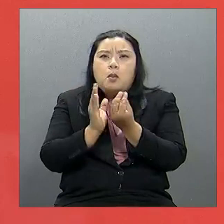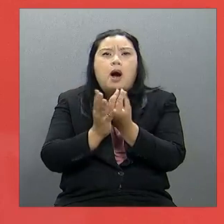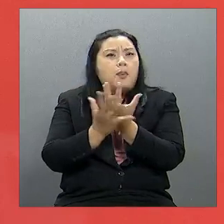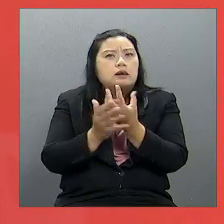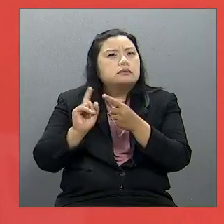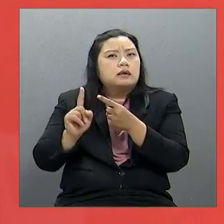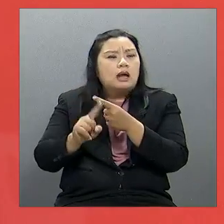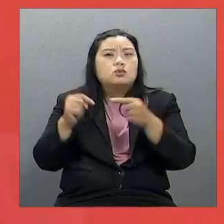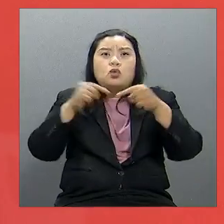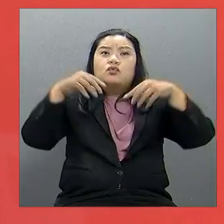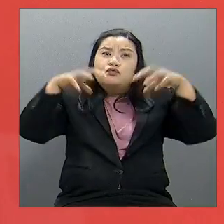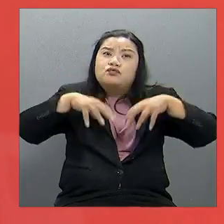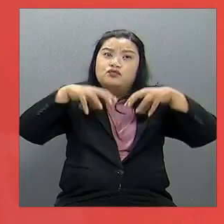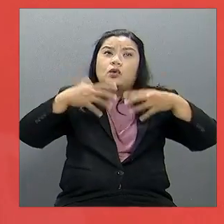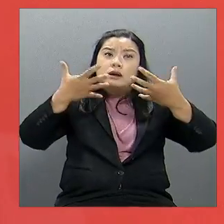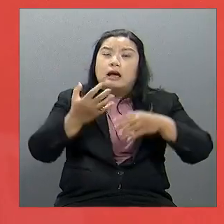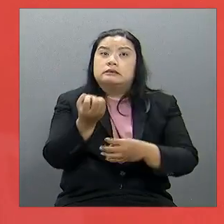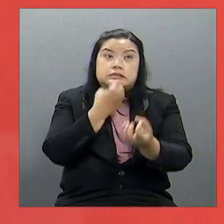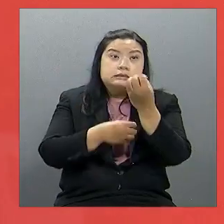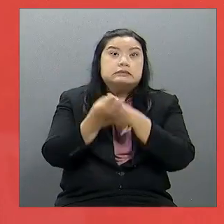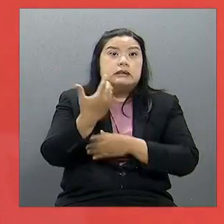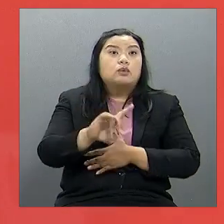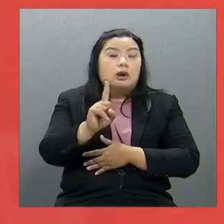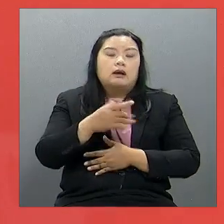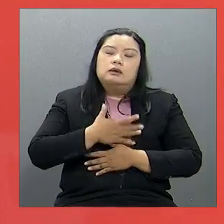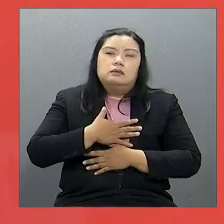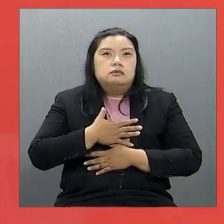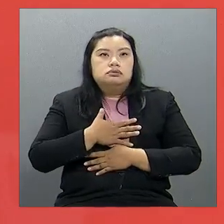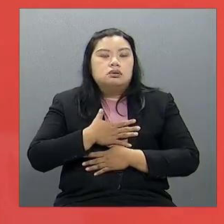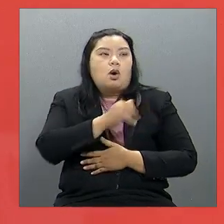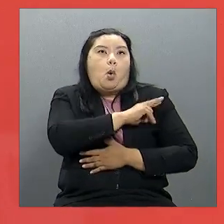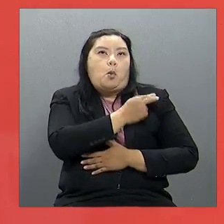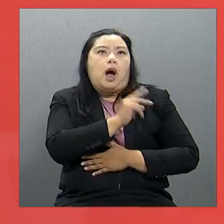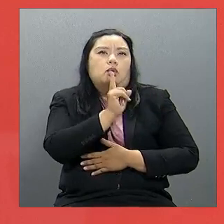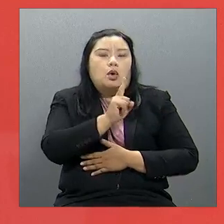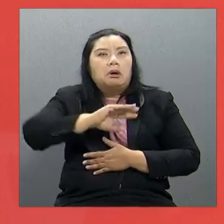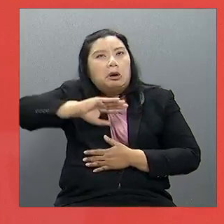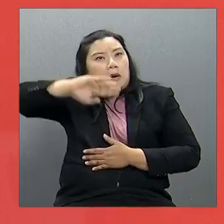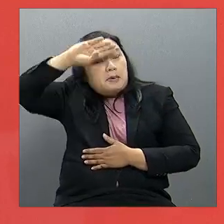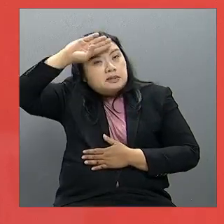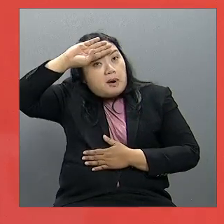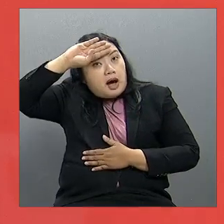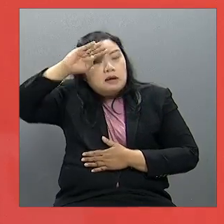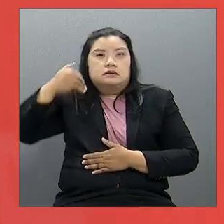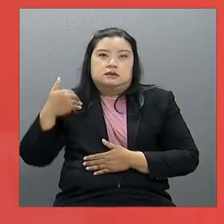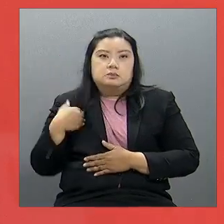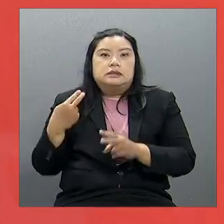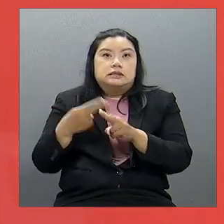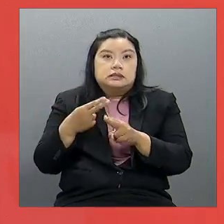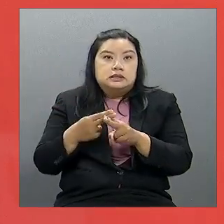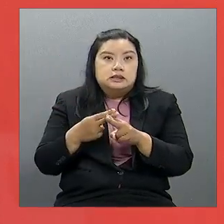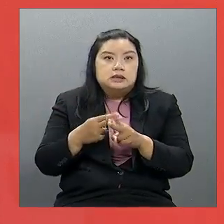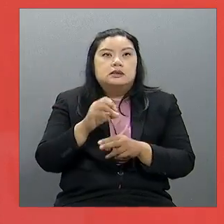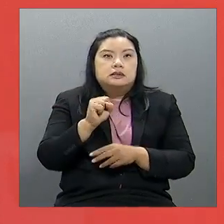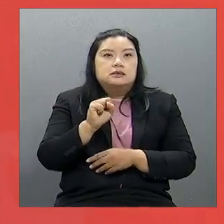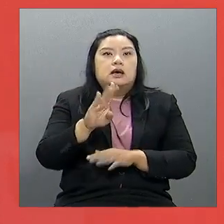สถิติเรื่องของคนกินเข้าไปแล้วทำให้ต้องแอดมิดเข้าโรงพยาบาลไม่ว่าจะเป็นสบู่ดำมีกลอยแล้วก็อีกหลายชนิดนะครับร่วม